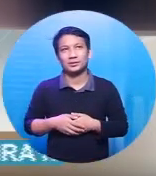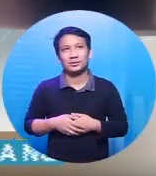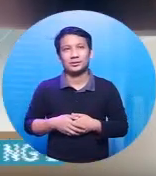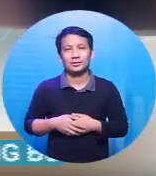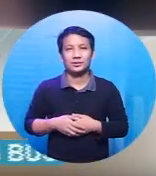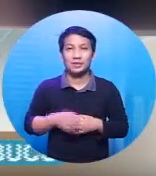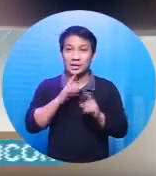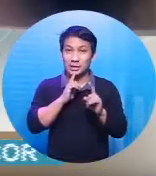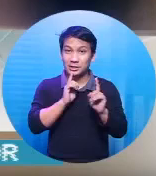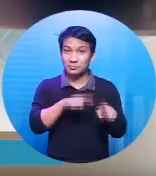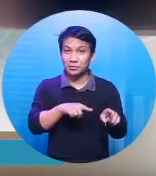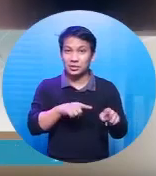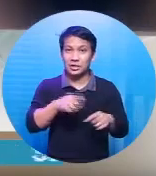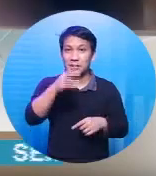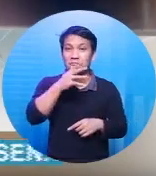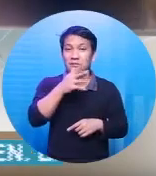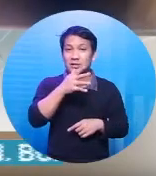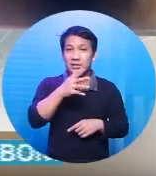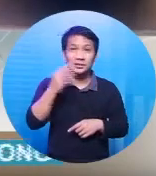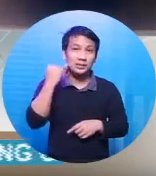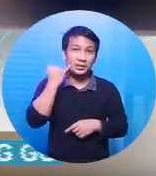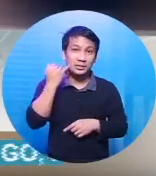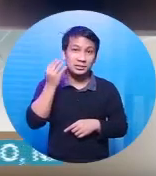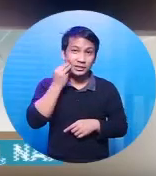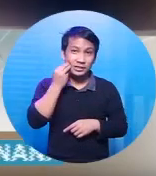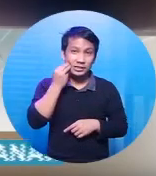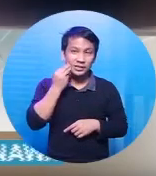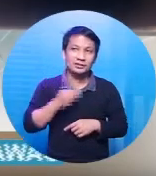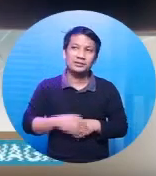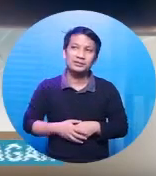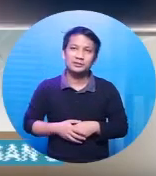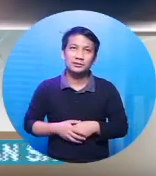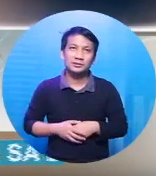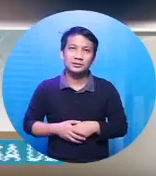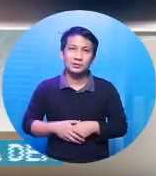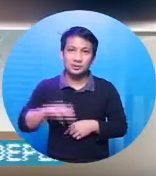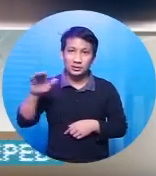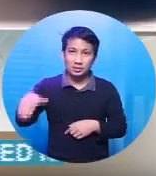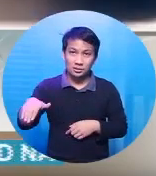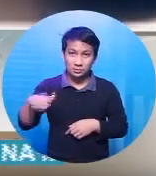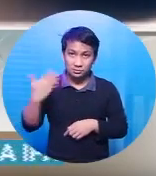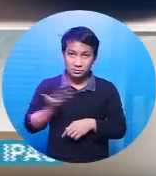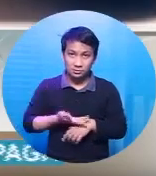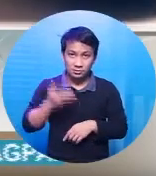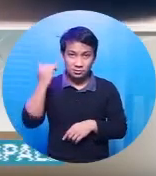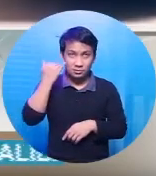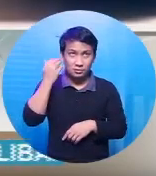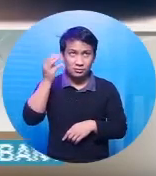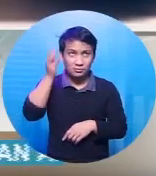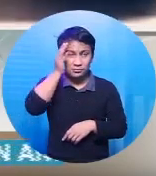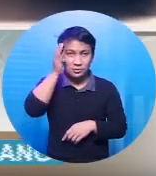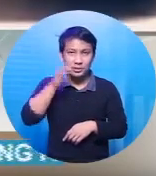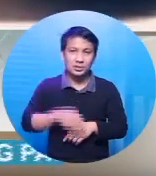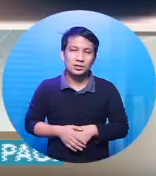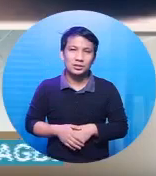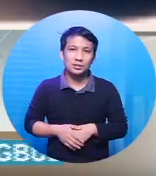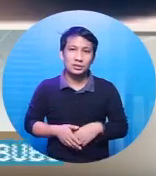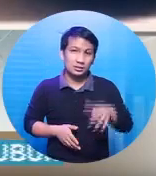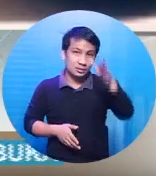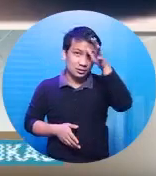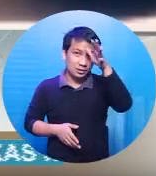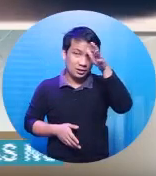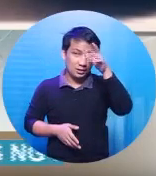Paternity report. Mother, Jasmine Martin Bulan. Child, Jose Maria Seb Bulan. Alleged